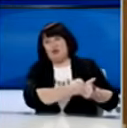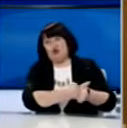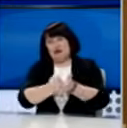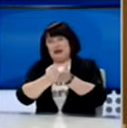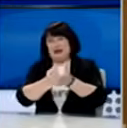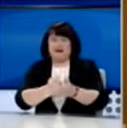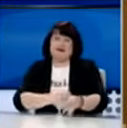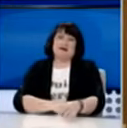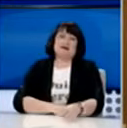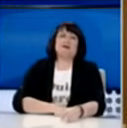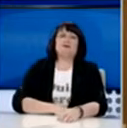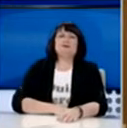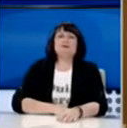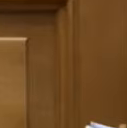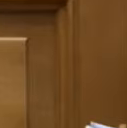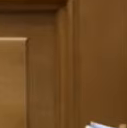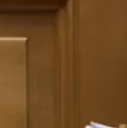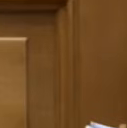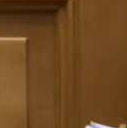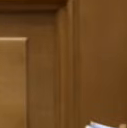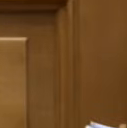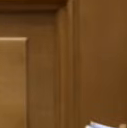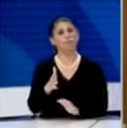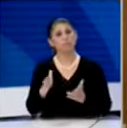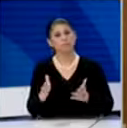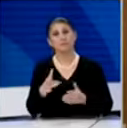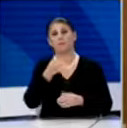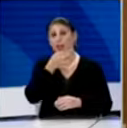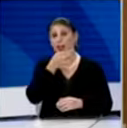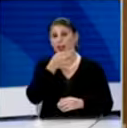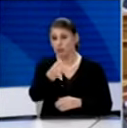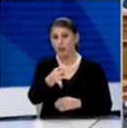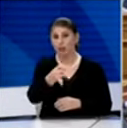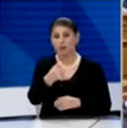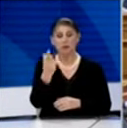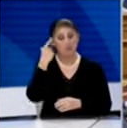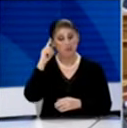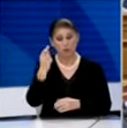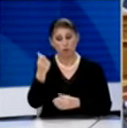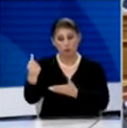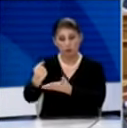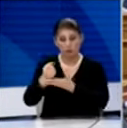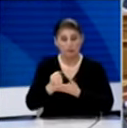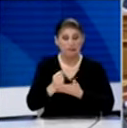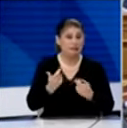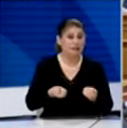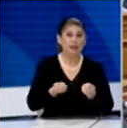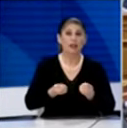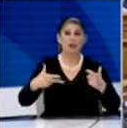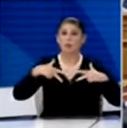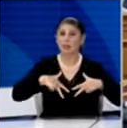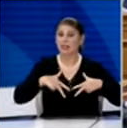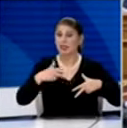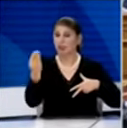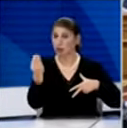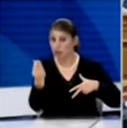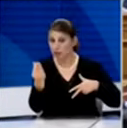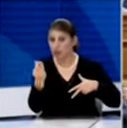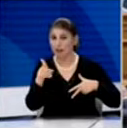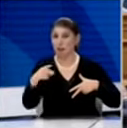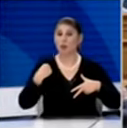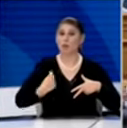υποστηρίξατε όμως. Μολονότι δήλωνε ότι δεν ξέρει πόσα λεφτά έχει πάρει και τι τα έχει κάνει. Από το κρατικό χρήμα,